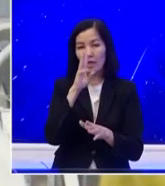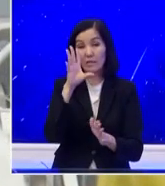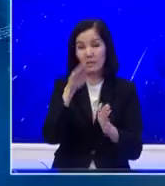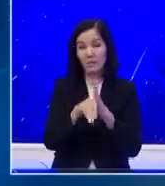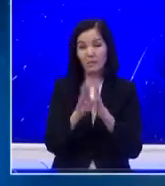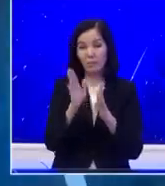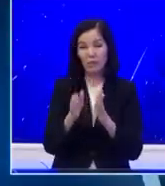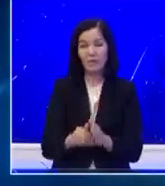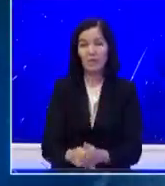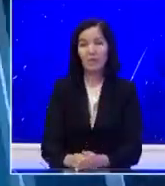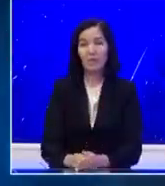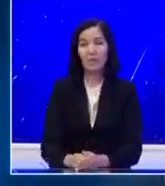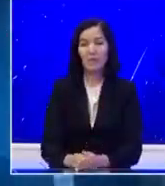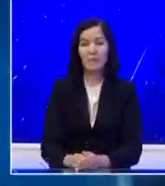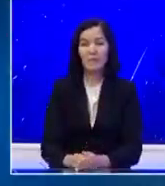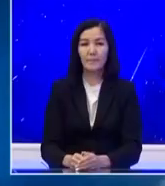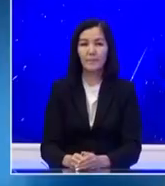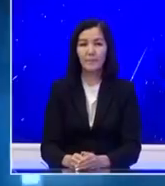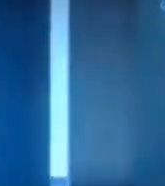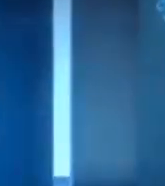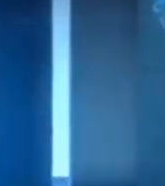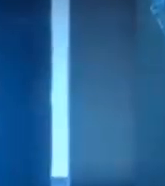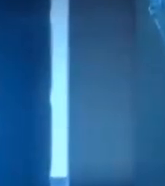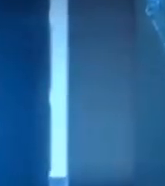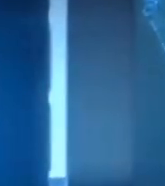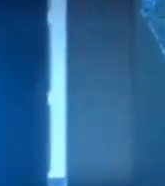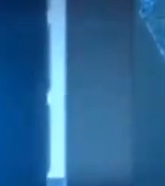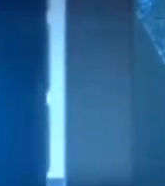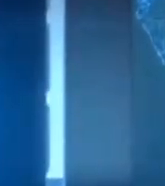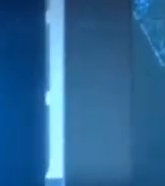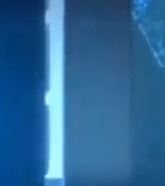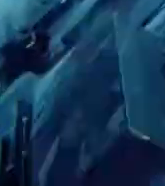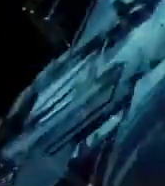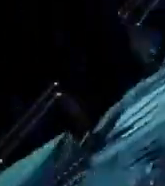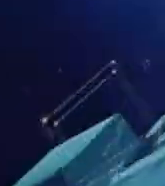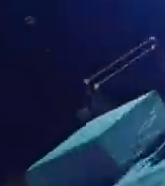да кіреді екен. Әзиза Ғазезқызы, Ринат Өтеев, Нұр Сұлтан.